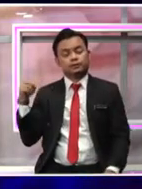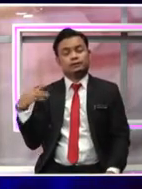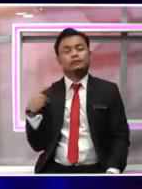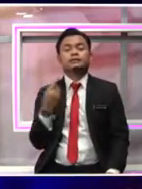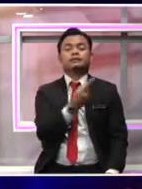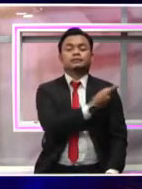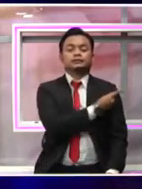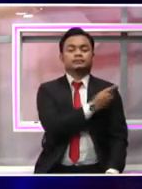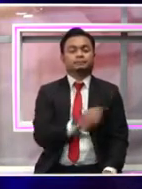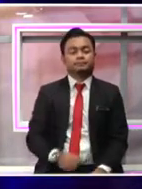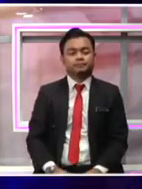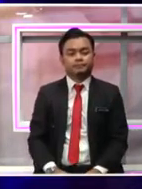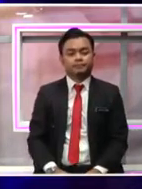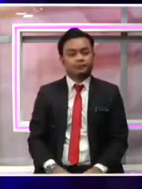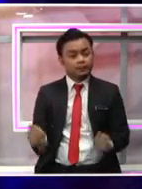dengan